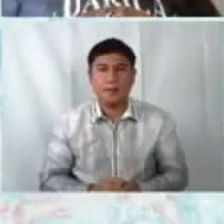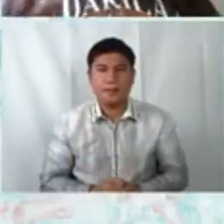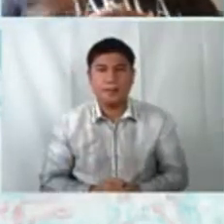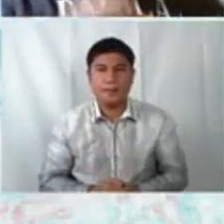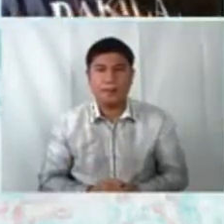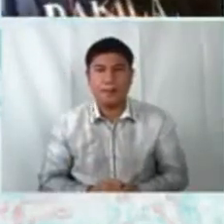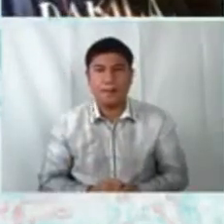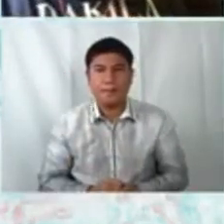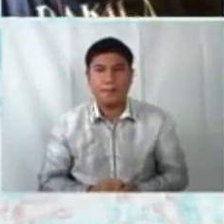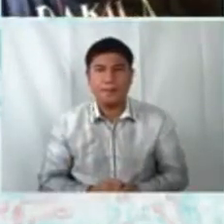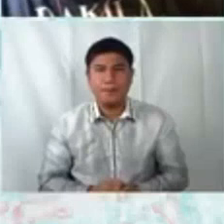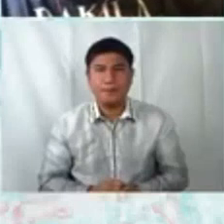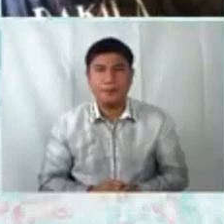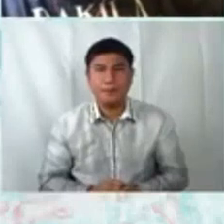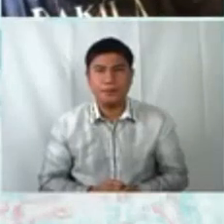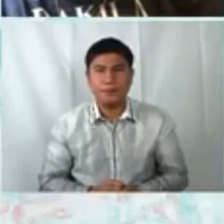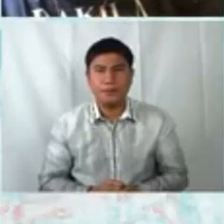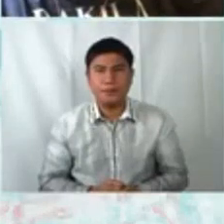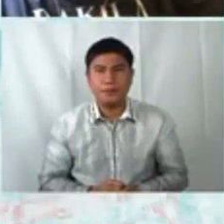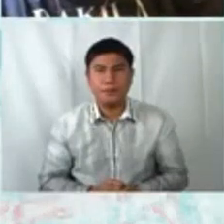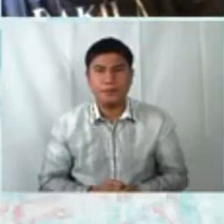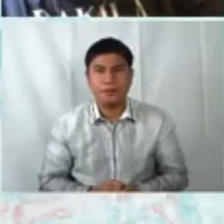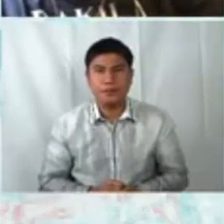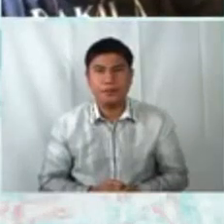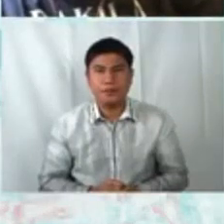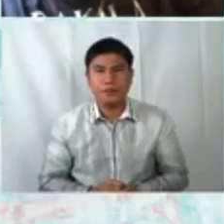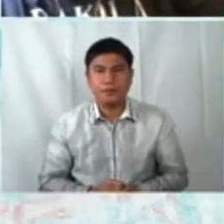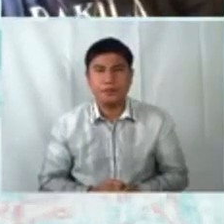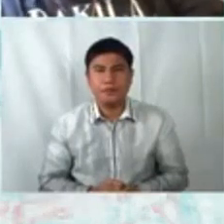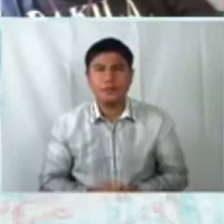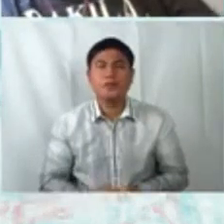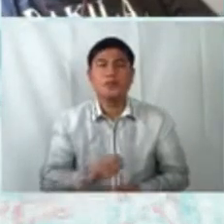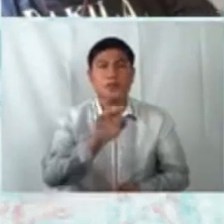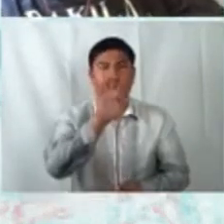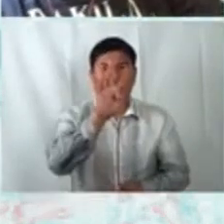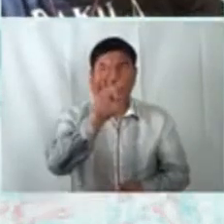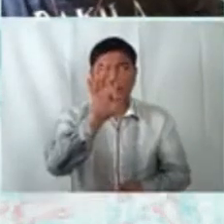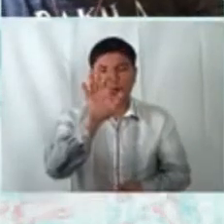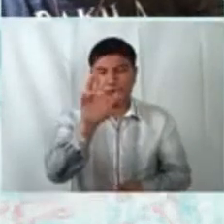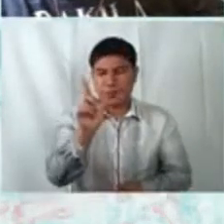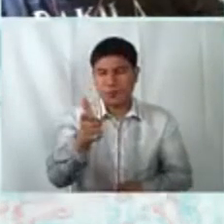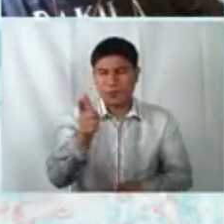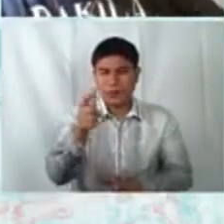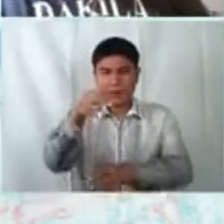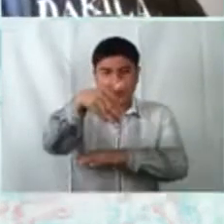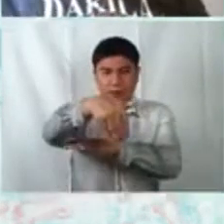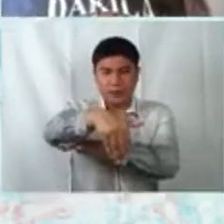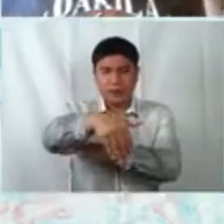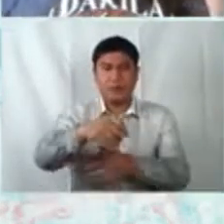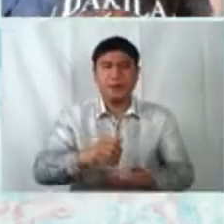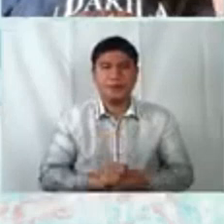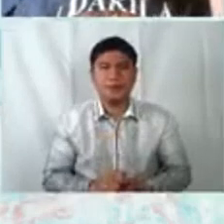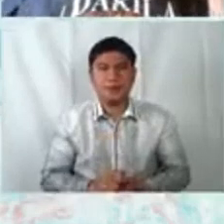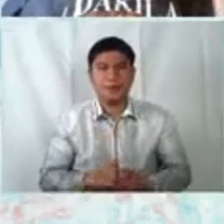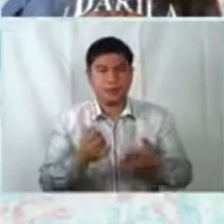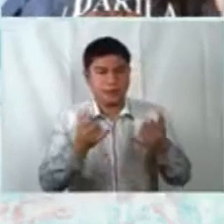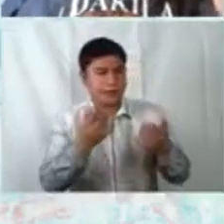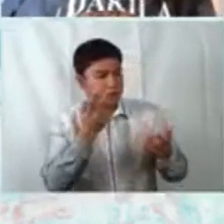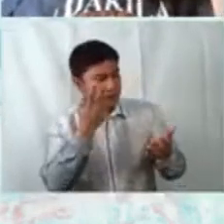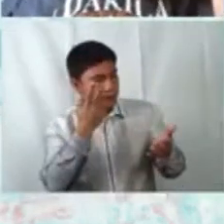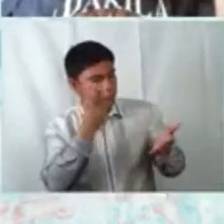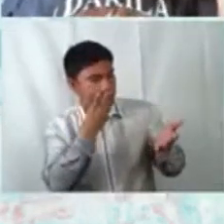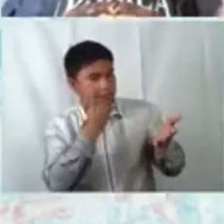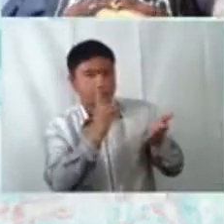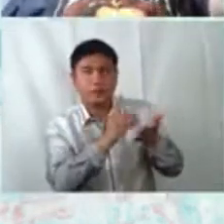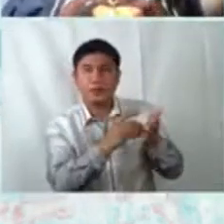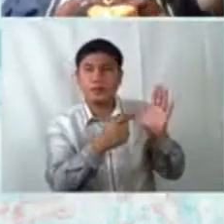Junio 1898. No? So, 4:20 in the afternoon. Okay? So, punta natin ngayon yung dokumento ng Acta